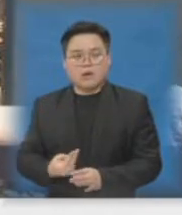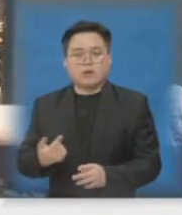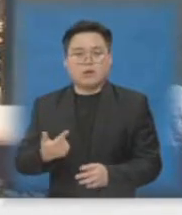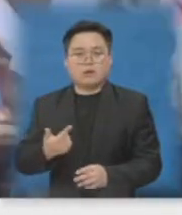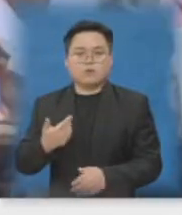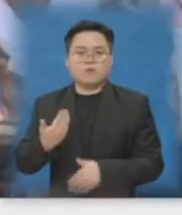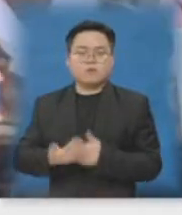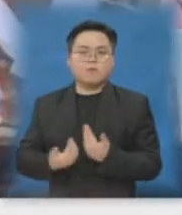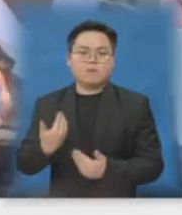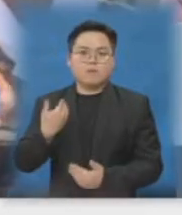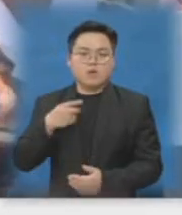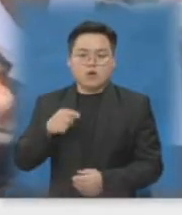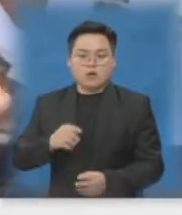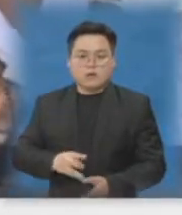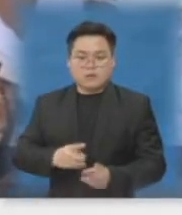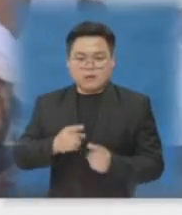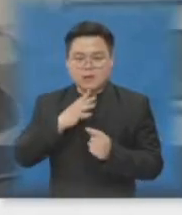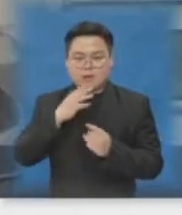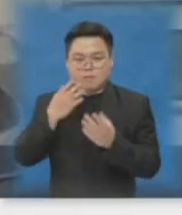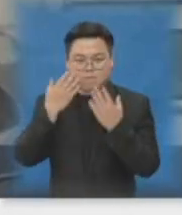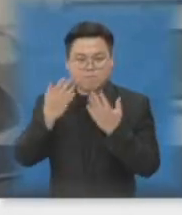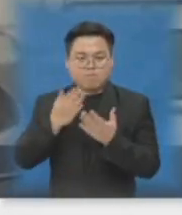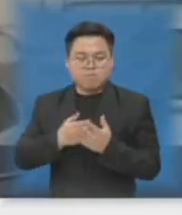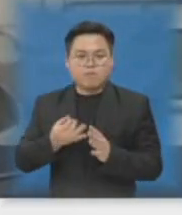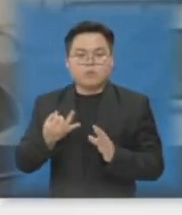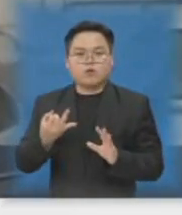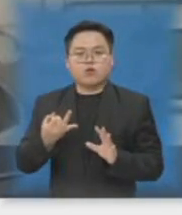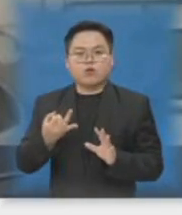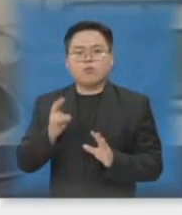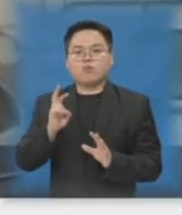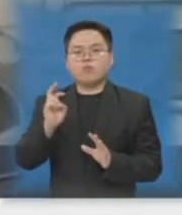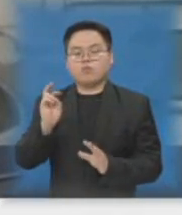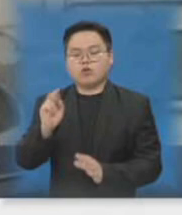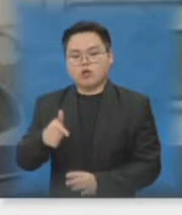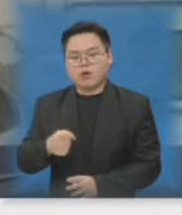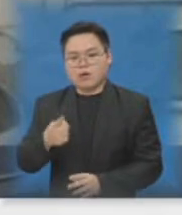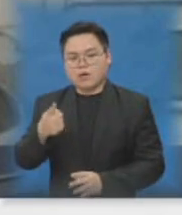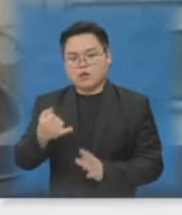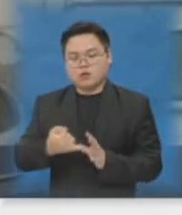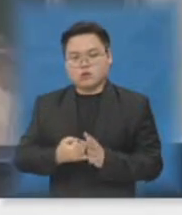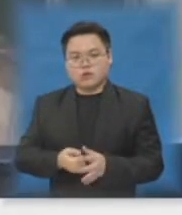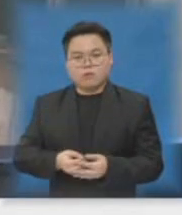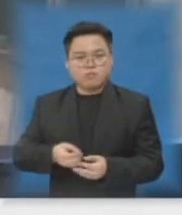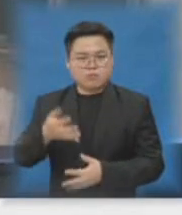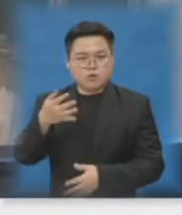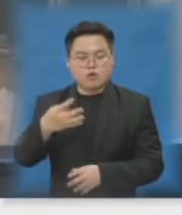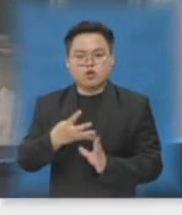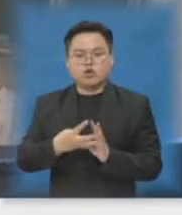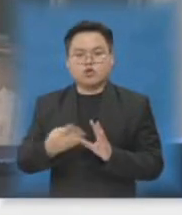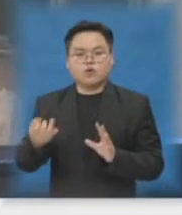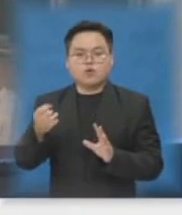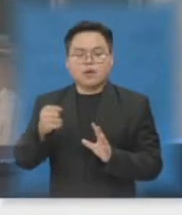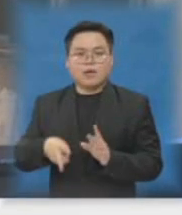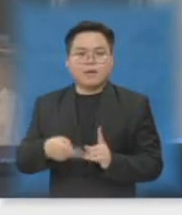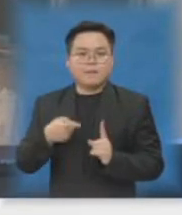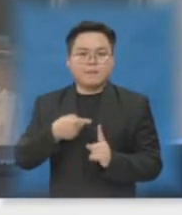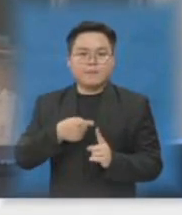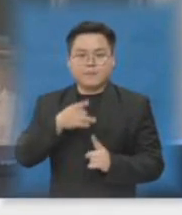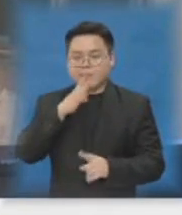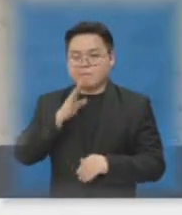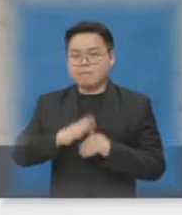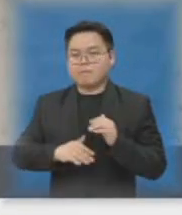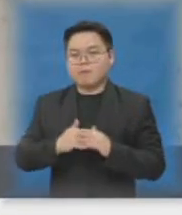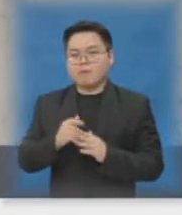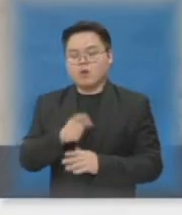байна. Төсөл хэрэгснээр 7 блок 16 давхар үйлчлэгээний талбайтай 900 айлын орон сууц баригдах бөгөөд оршин